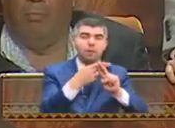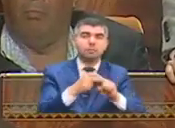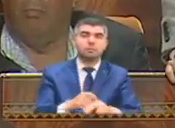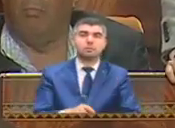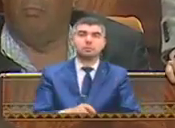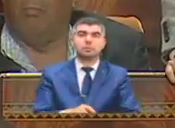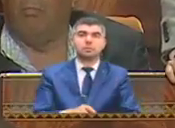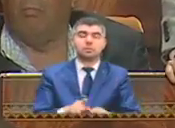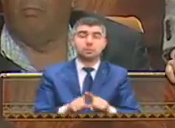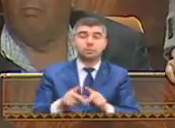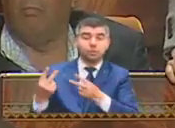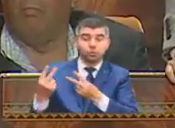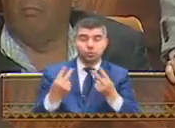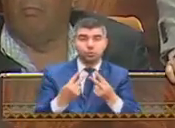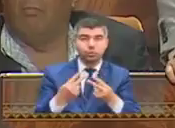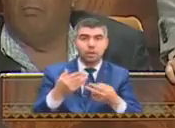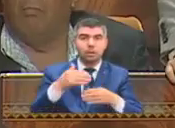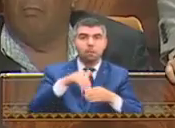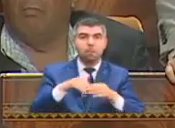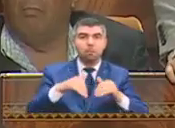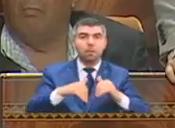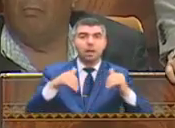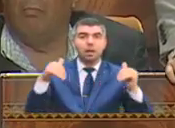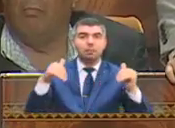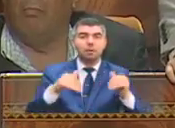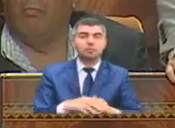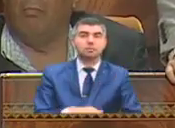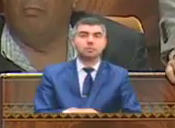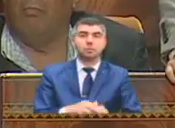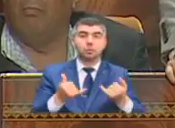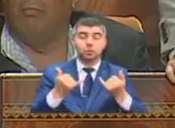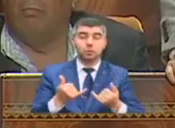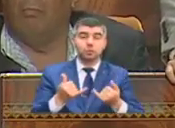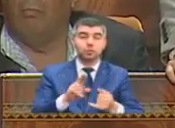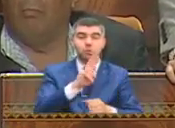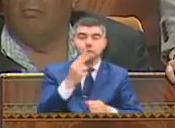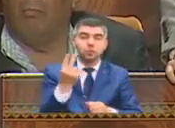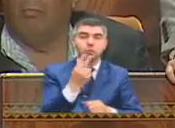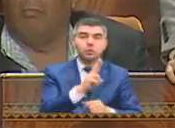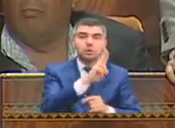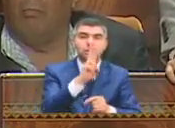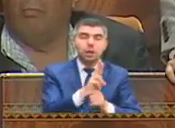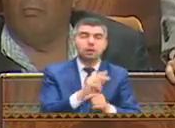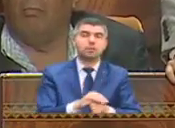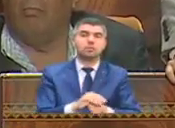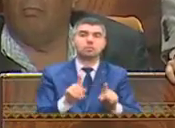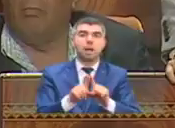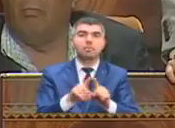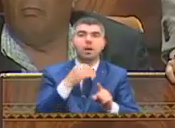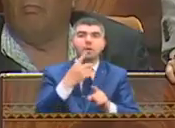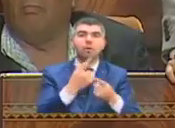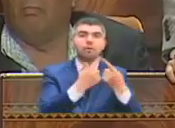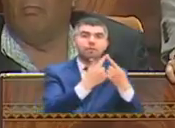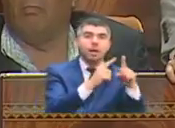عين ما أنك حضرتي للبرلمان، وبالتالي اليوم سمحوا لنا جوج الأسئلة. السؤال الأول، واش هذا استخفاف بساكنة إقليم سيدي